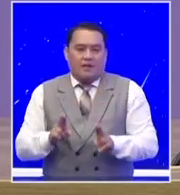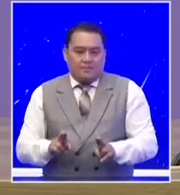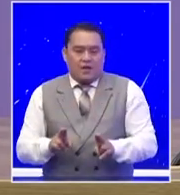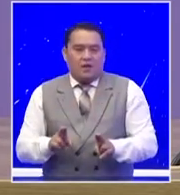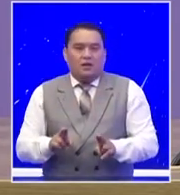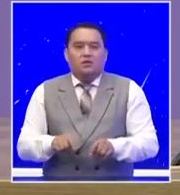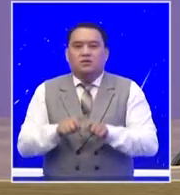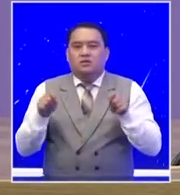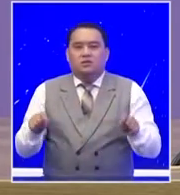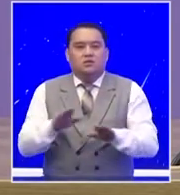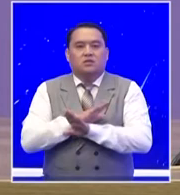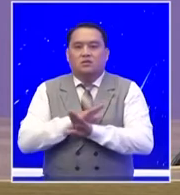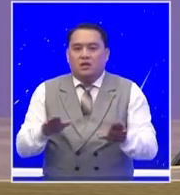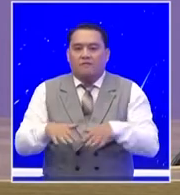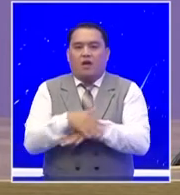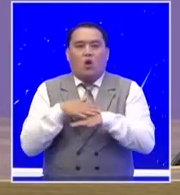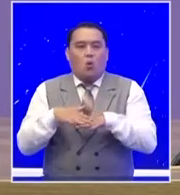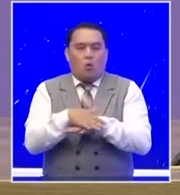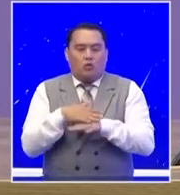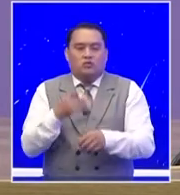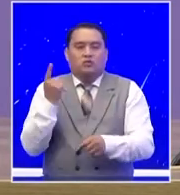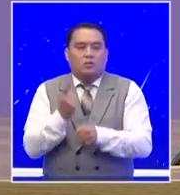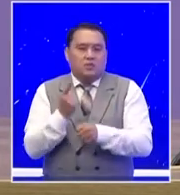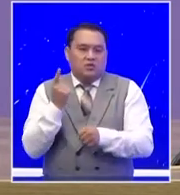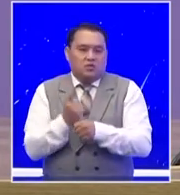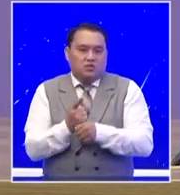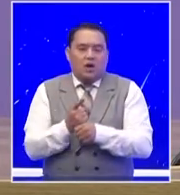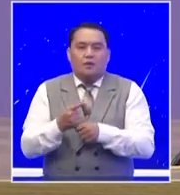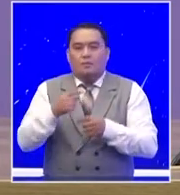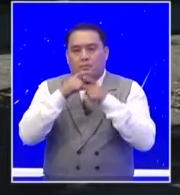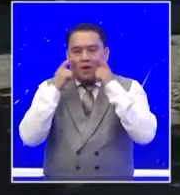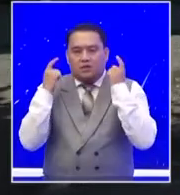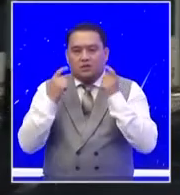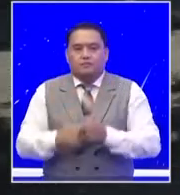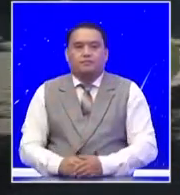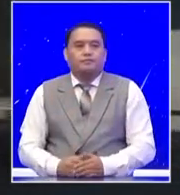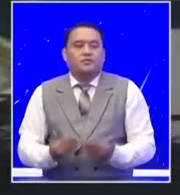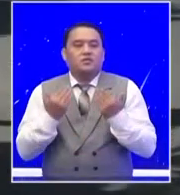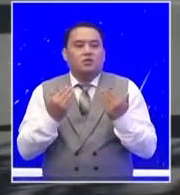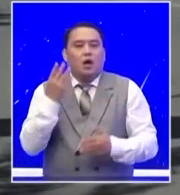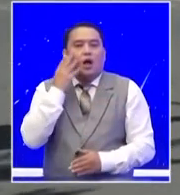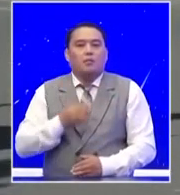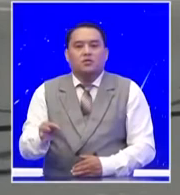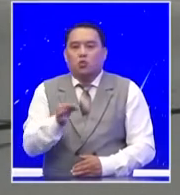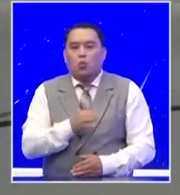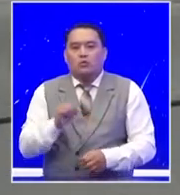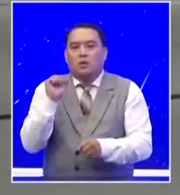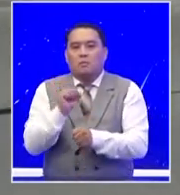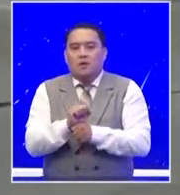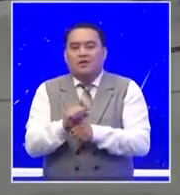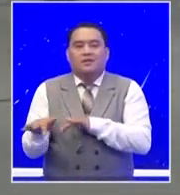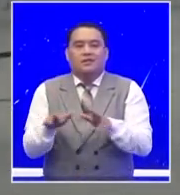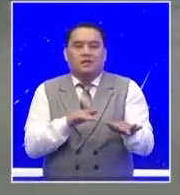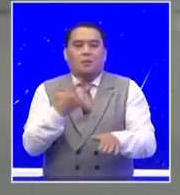есть не создавать массового скопления людей, соблюдать дистанцию и масочный режим. На сегодня по Алматинской области приостановили свою деятельность